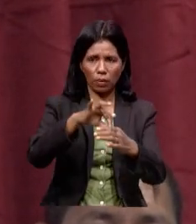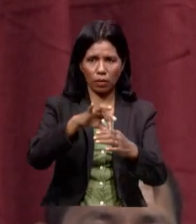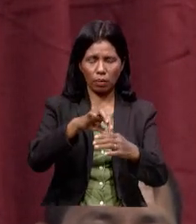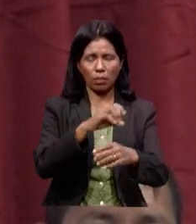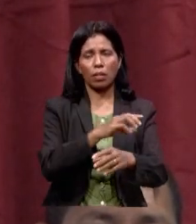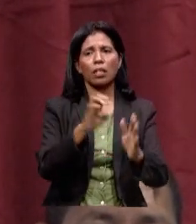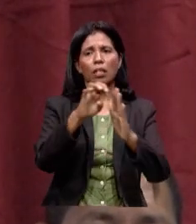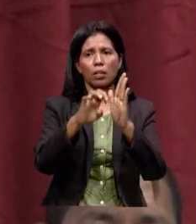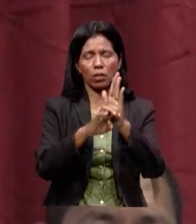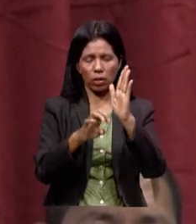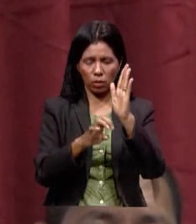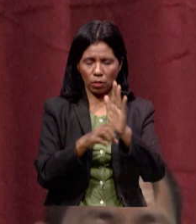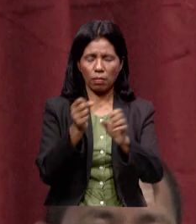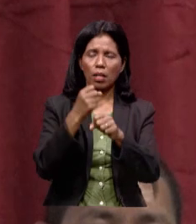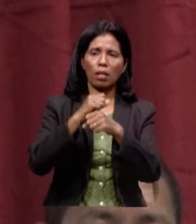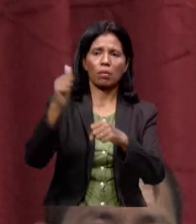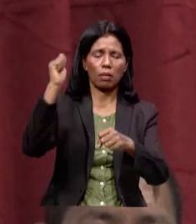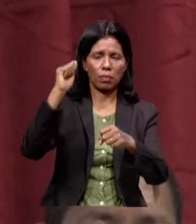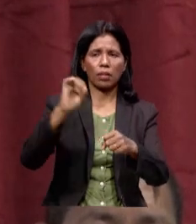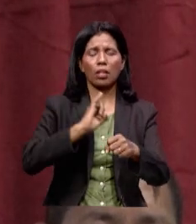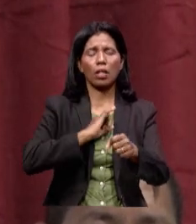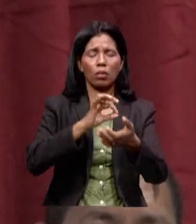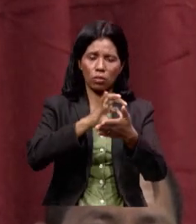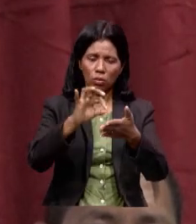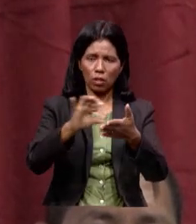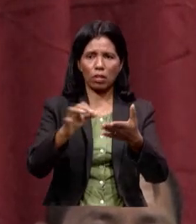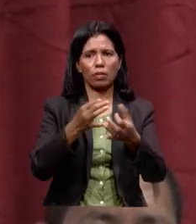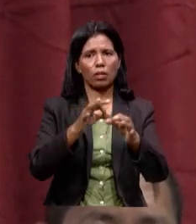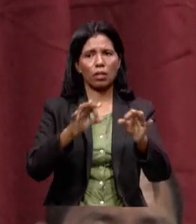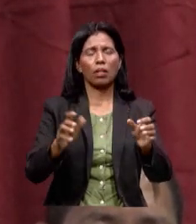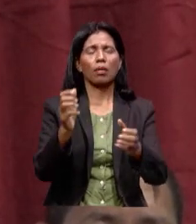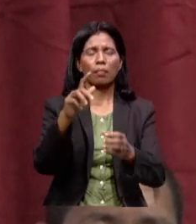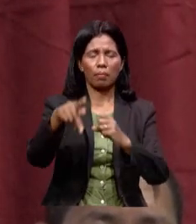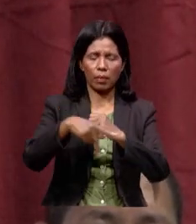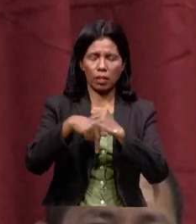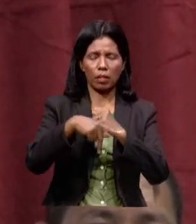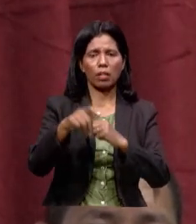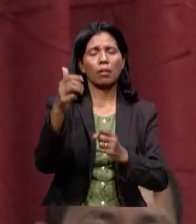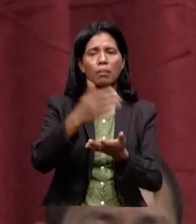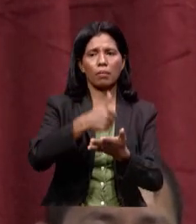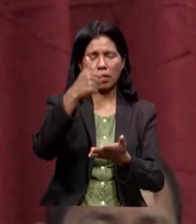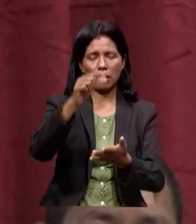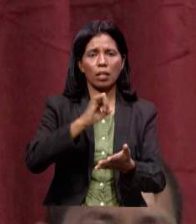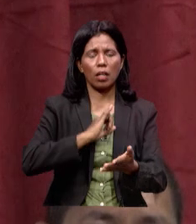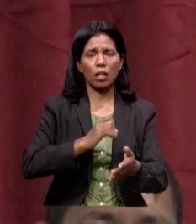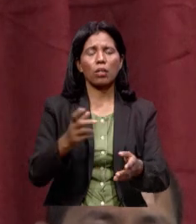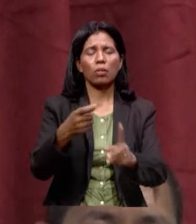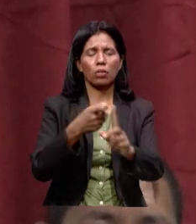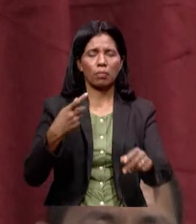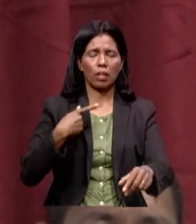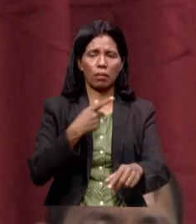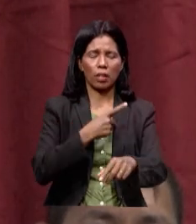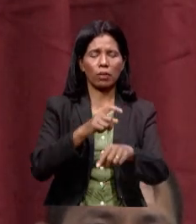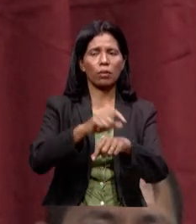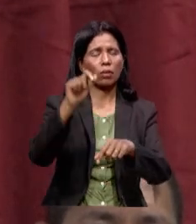struktura partido pa kampanye-kampanye. Hau surat te konta hoto, partido de manang, kukuliga saun de manang, hau su parlamento, to governo, diretor, serah,